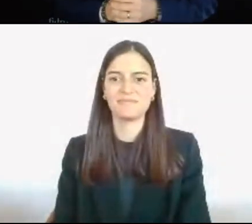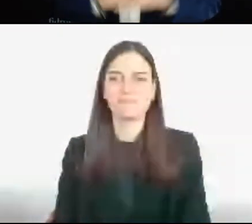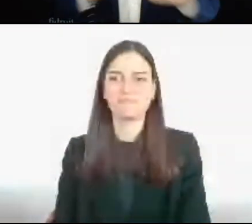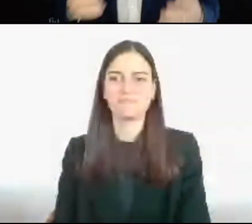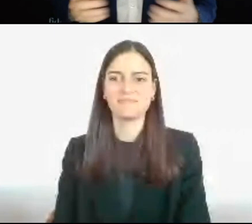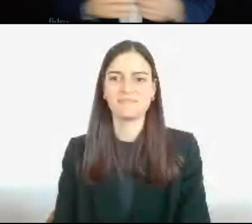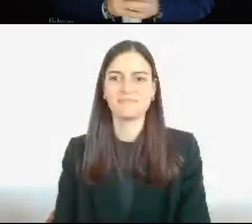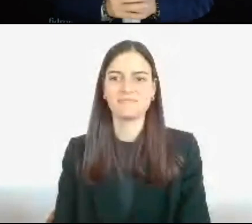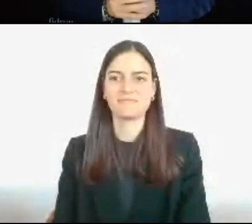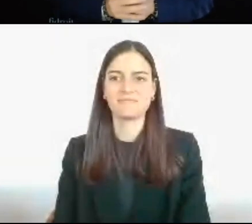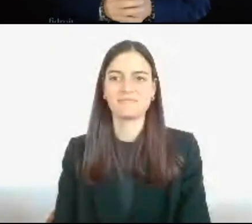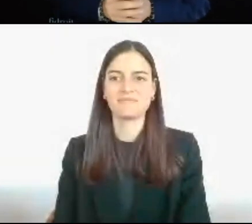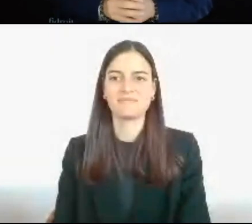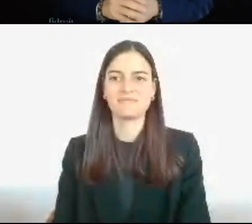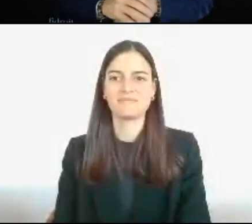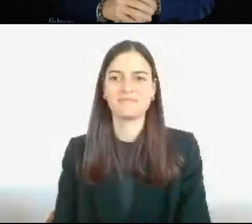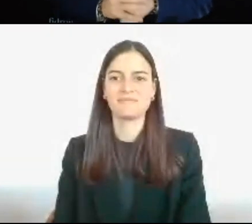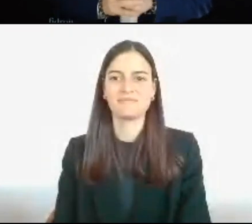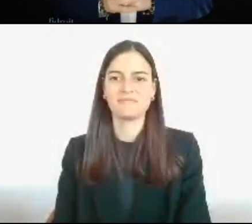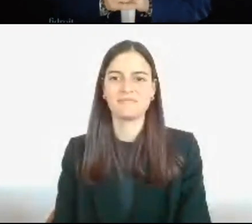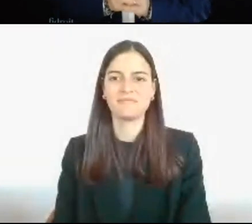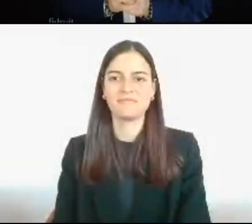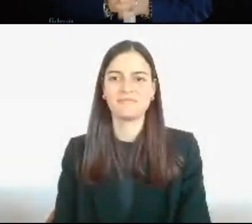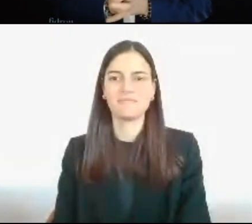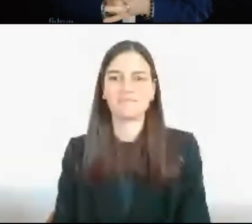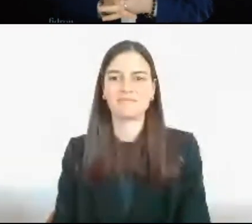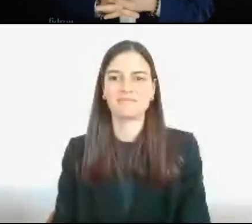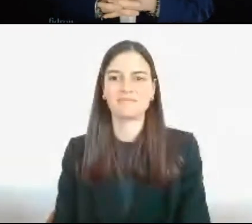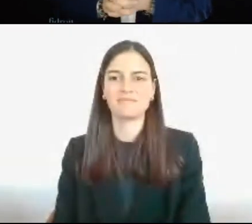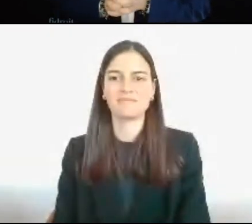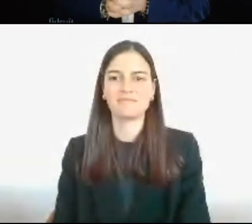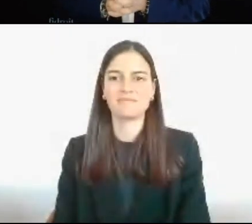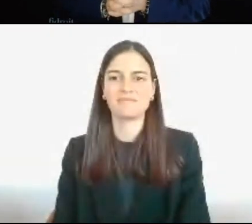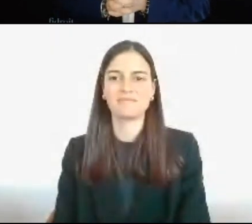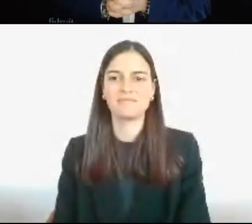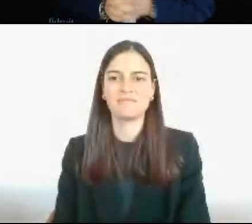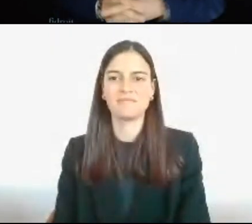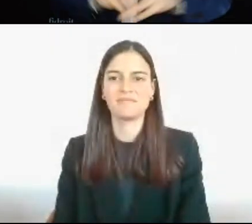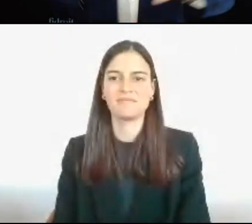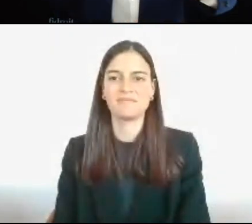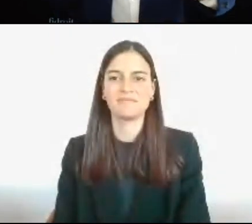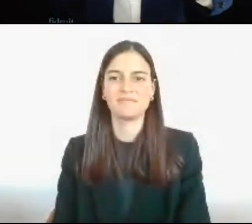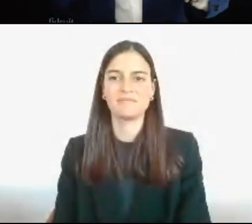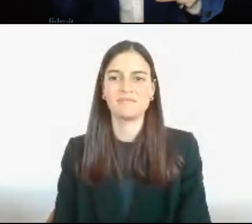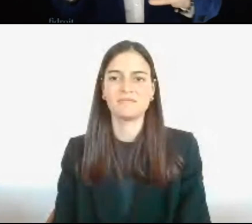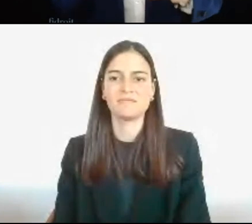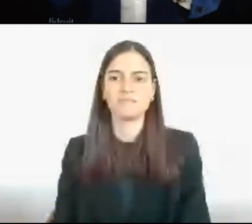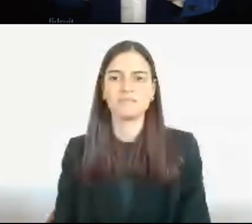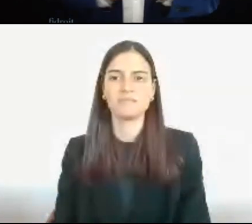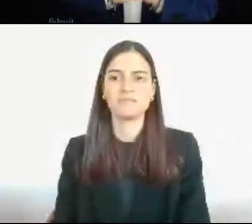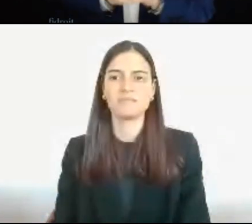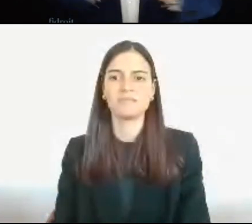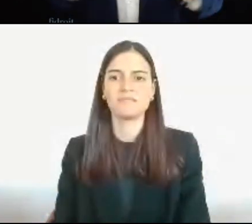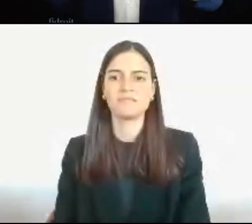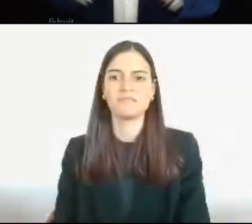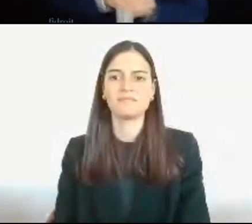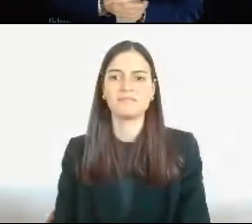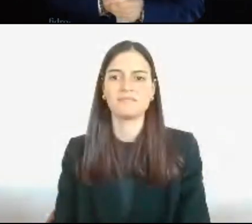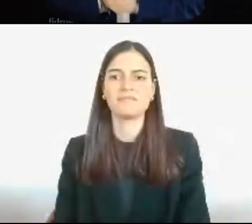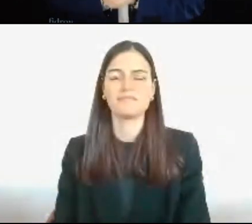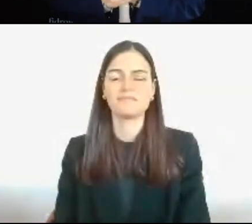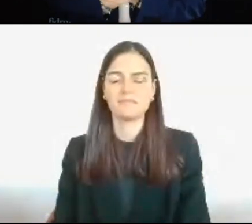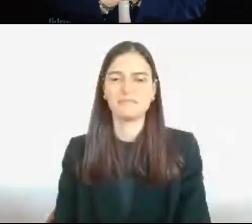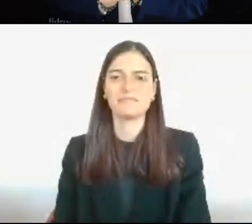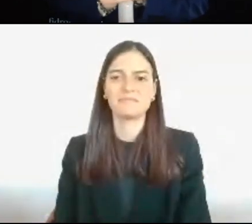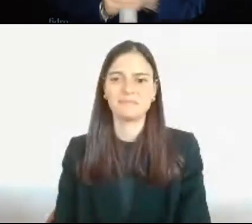que de préparer sa retraite, et pour cela, il faut être bien accompagné pour essayer aussi de contourner des taux d'imposition